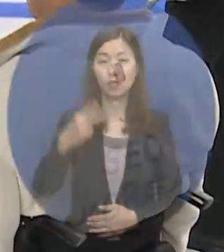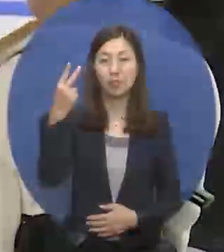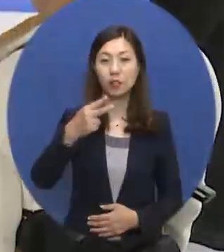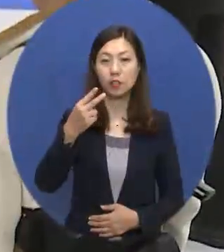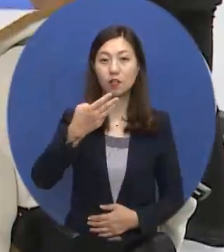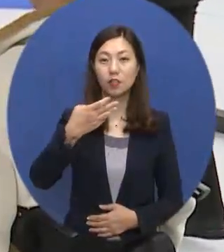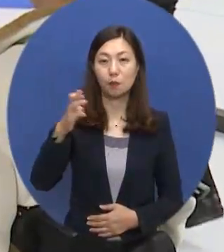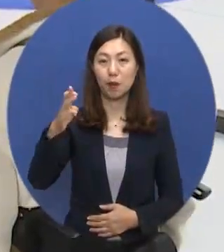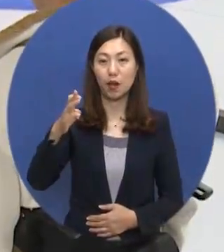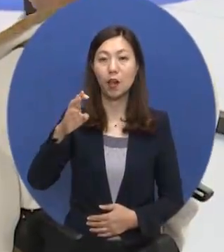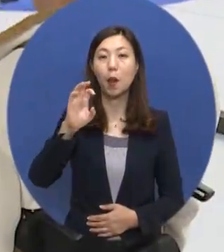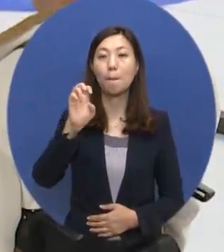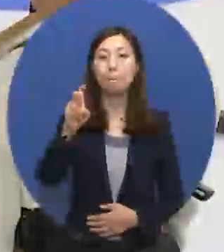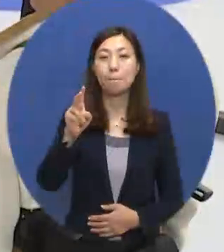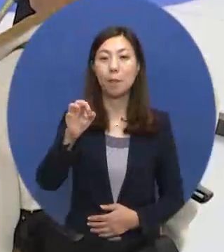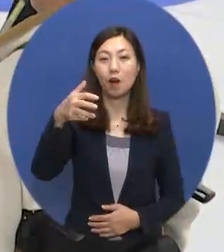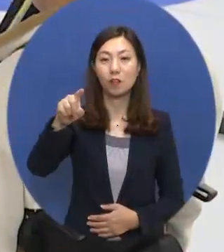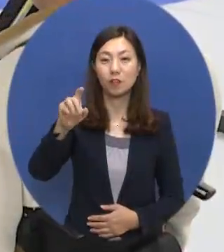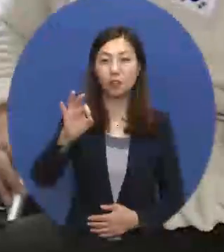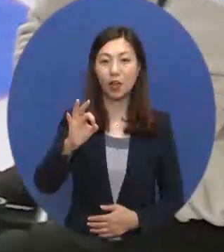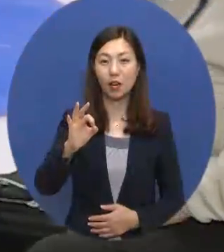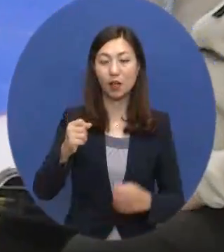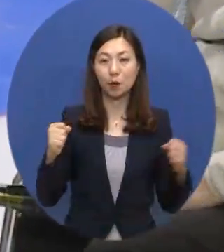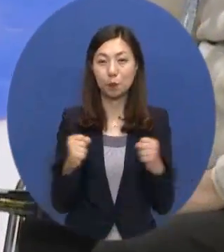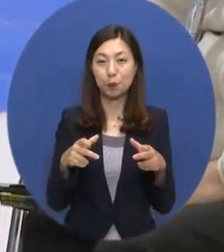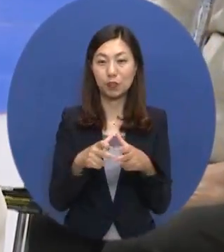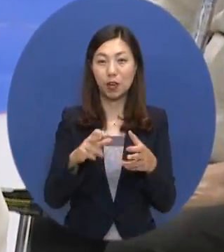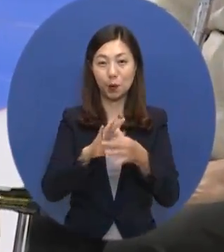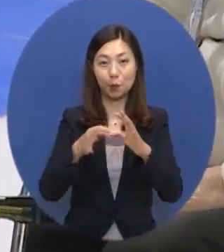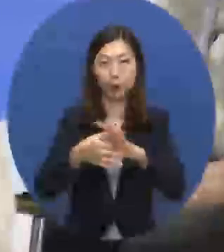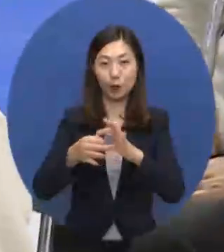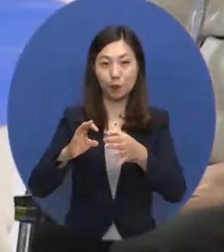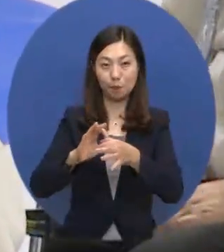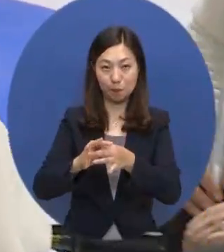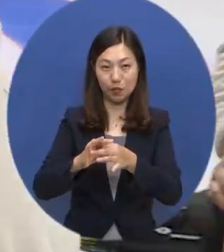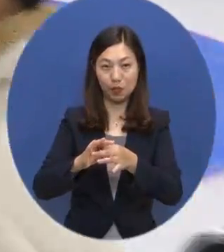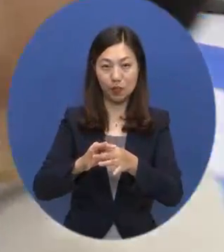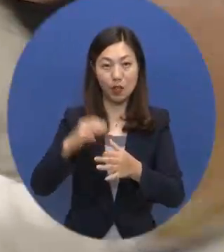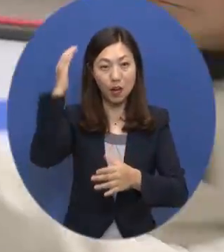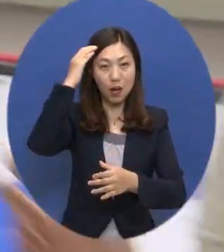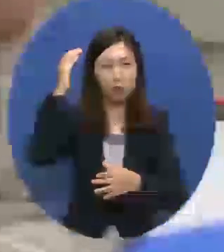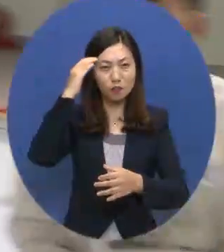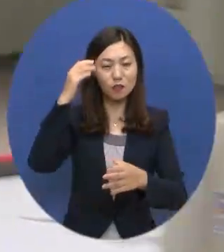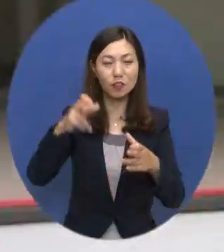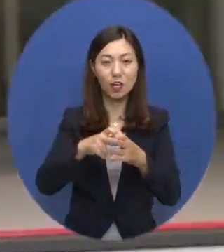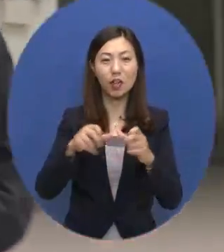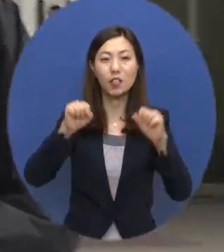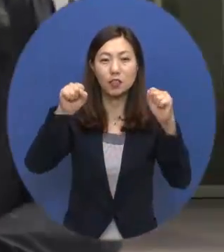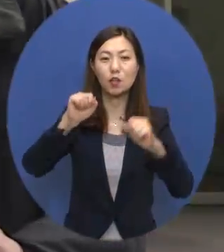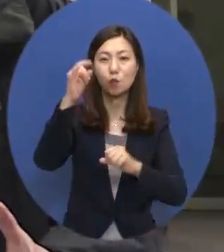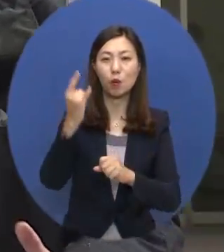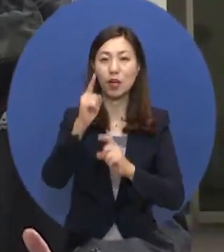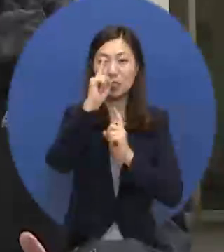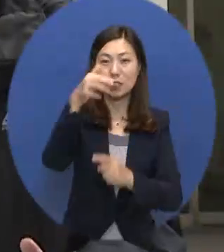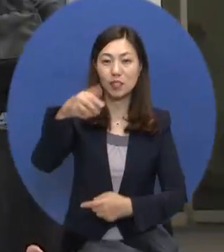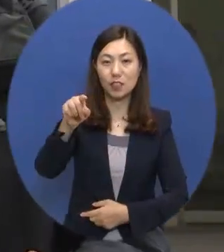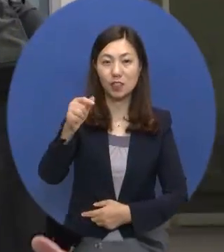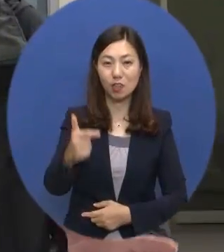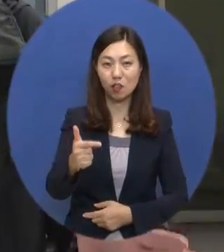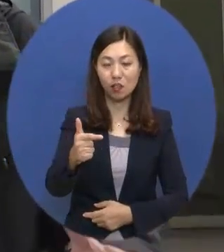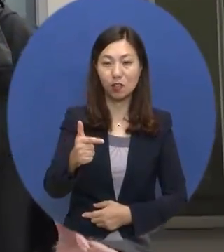2018 평창 동계 패럴림픽을 앞두고 있는 대한장애인체육회 이천훈련장. 차디찬